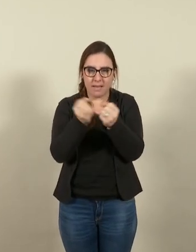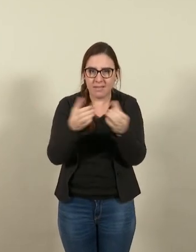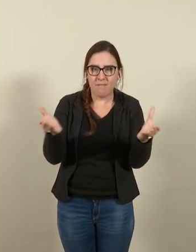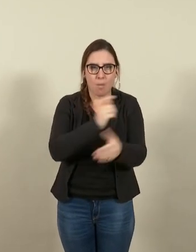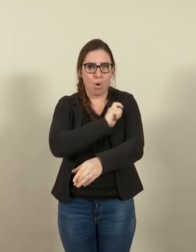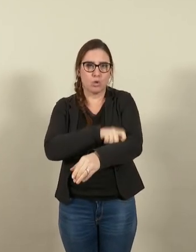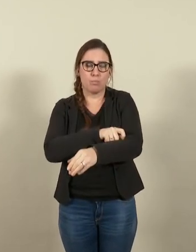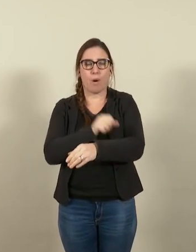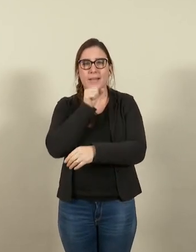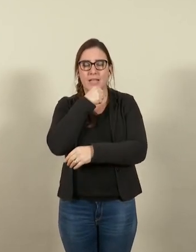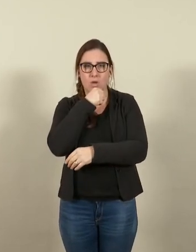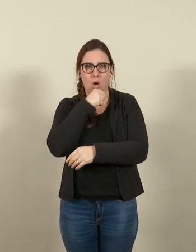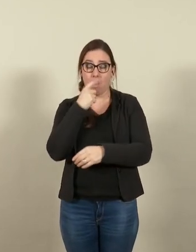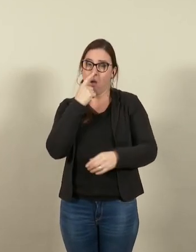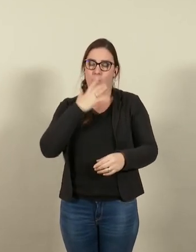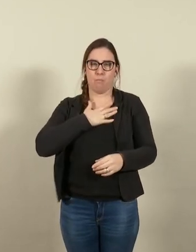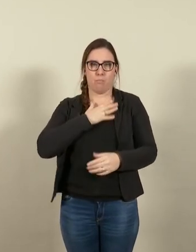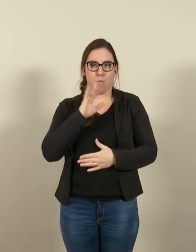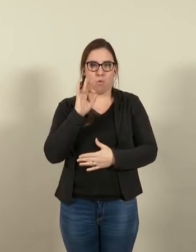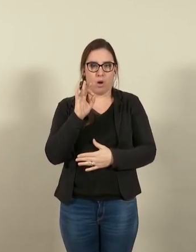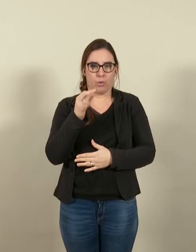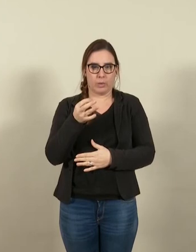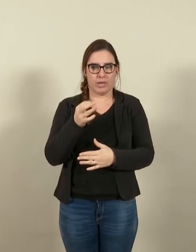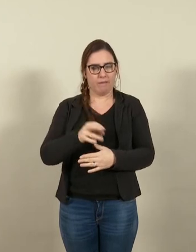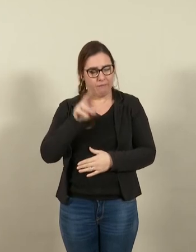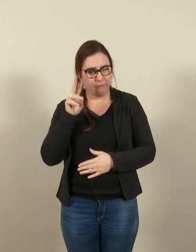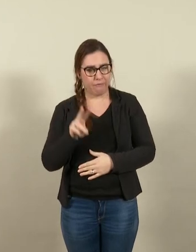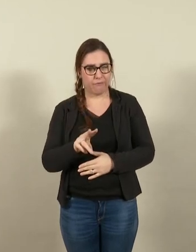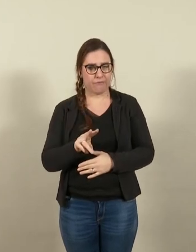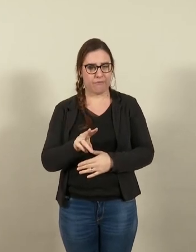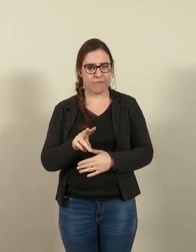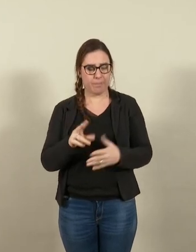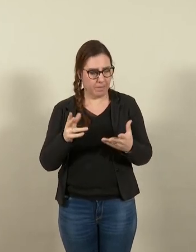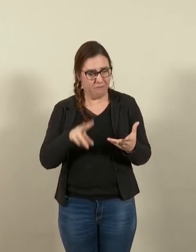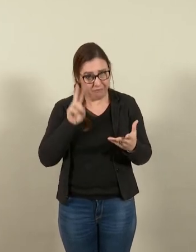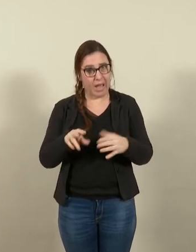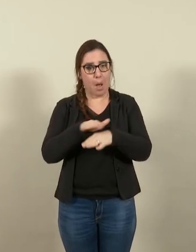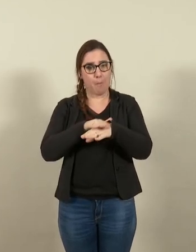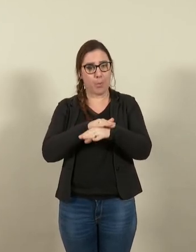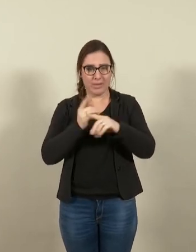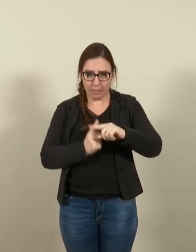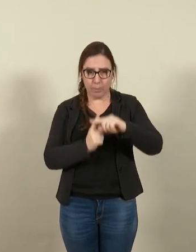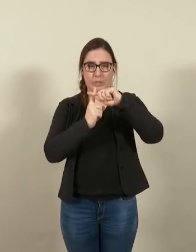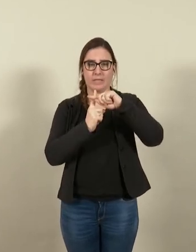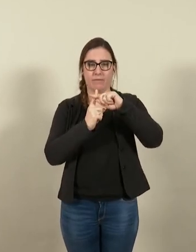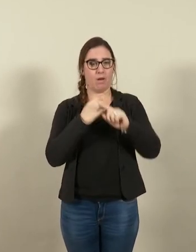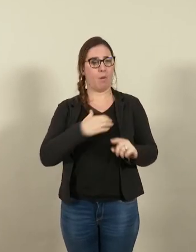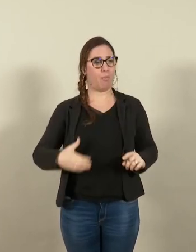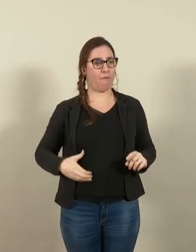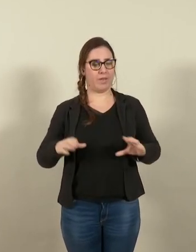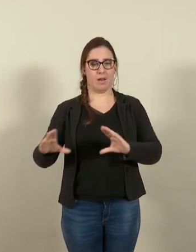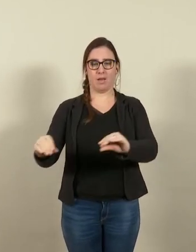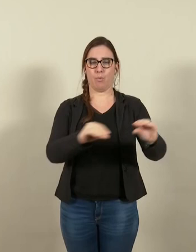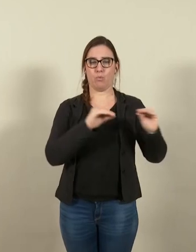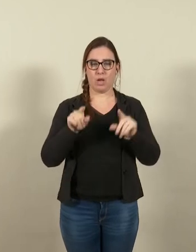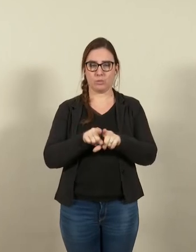sport senior serait me semble une vraie politique positive pour la ville et ses habitants